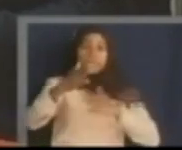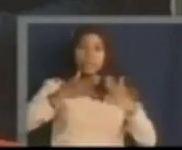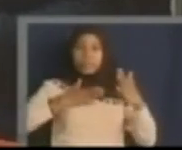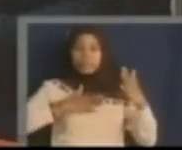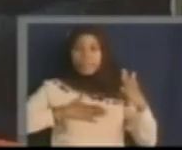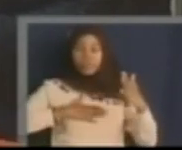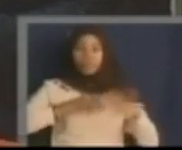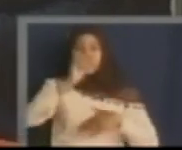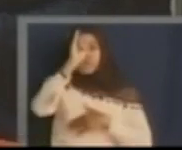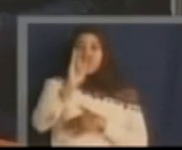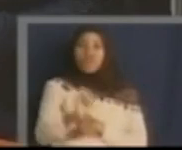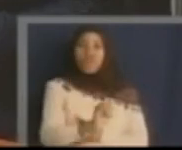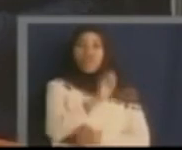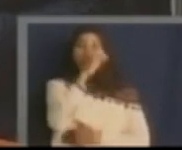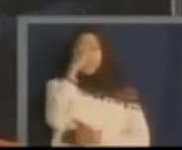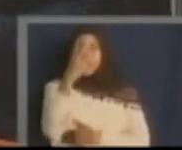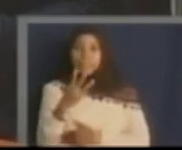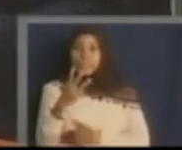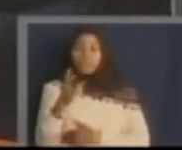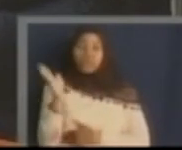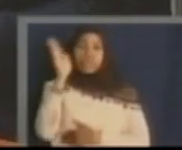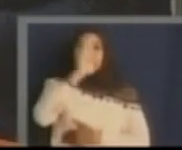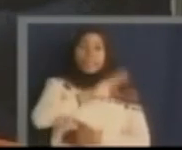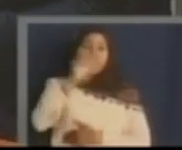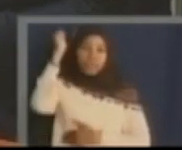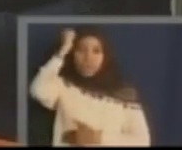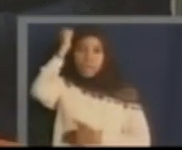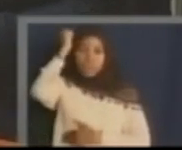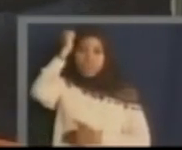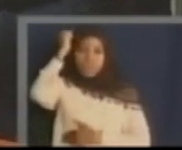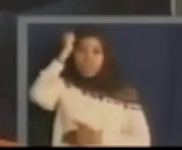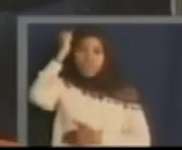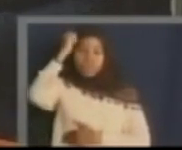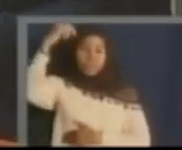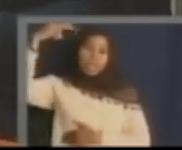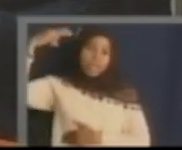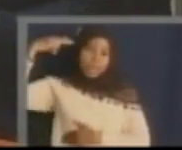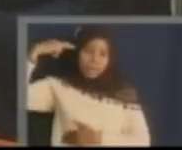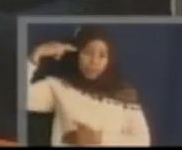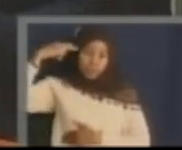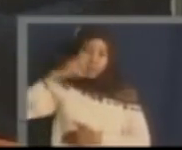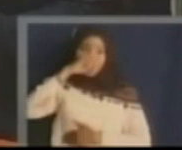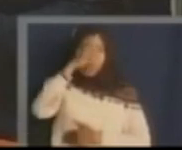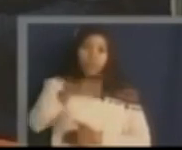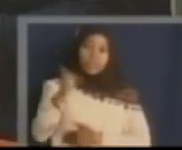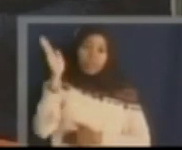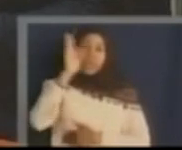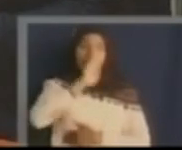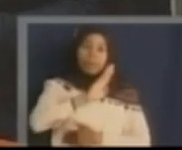na Jumatatu ni Karume Day. Kwa hiyo kama wale ambao hawakumaliza, tutaendelea kumaliza.